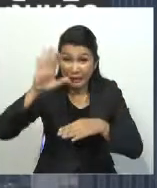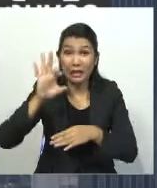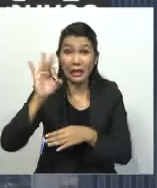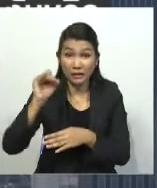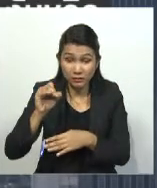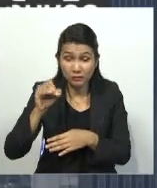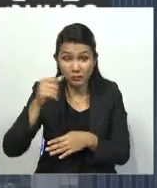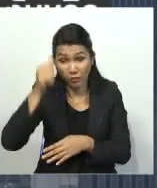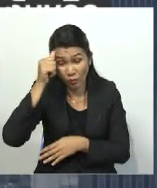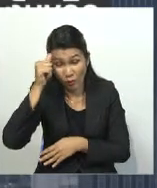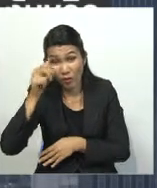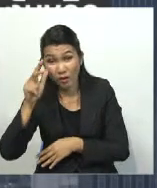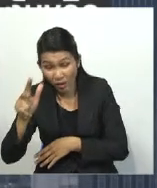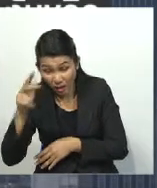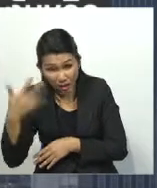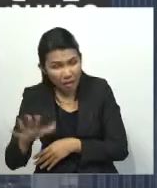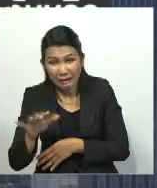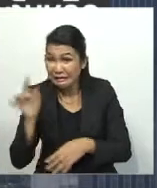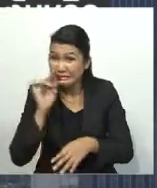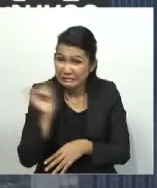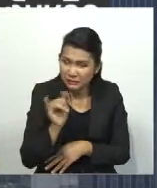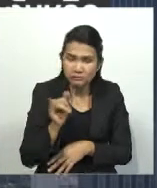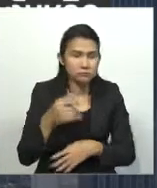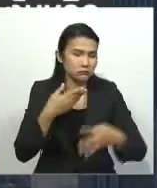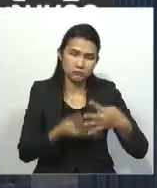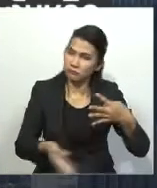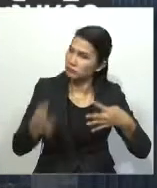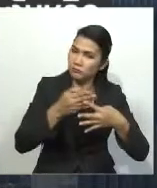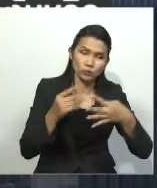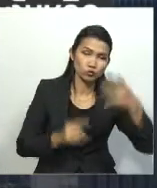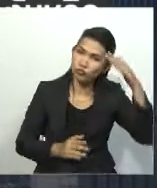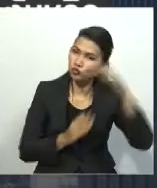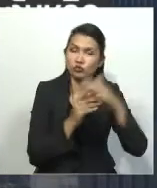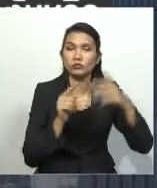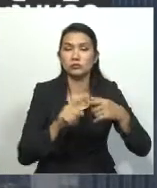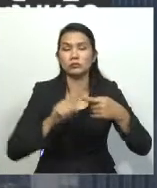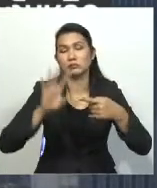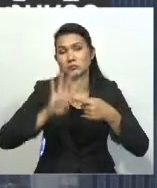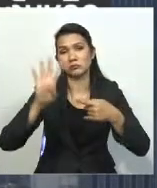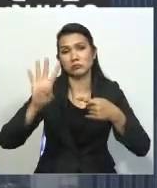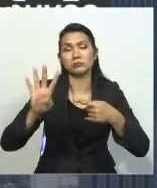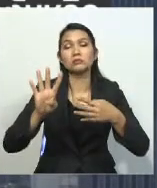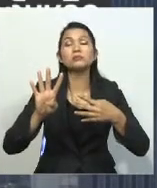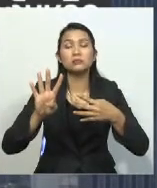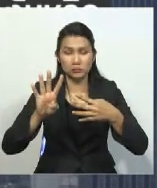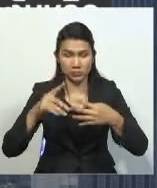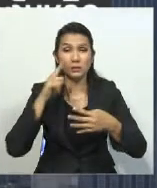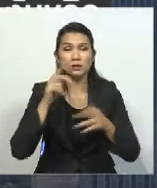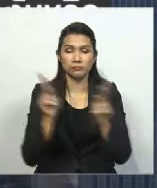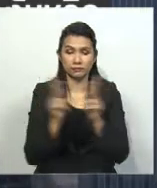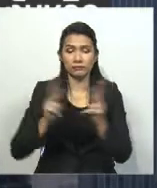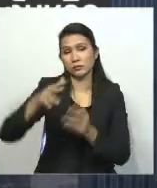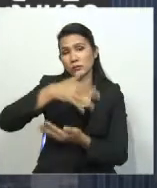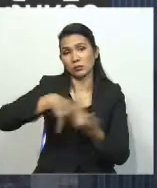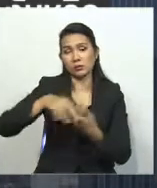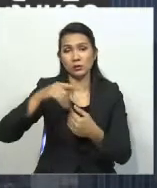ครกรัมติดต่อกัน3วันอันนี้จะยกเป็นระดับสูงสุดนะครับก็คือระดับที่4ทางคณะกรรมการสิ่งแวดล้อม